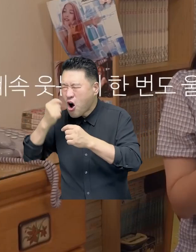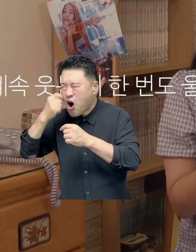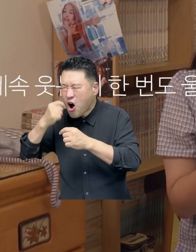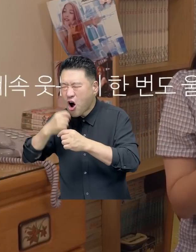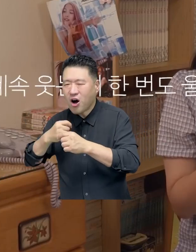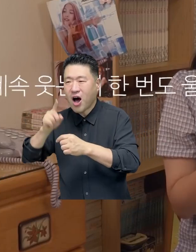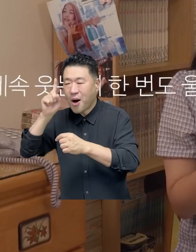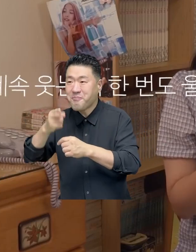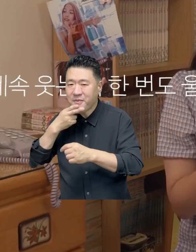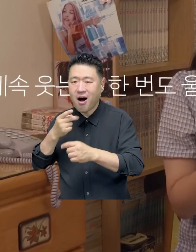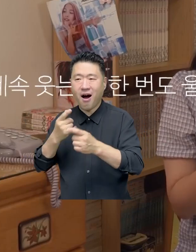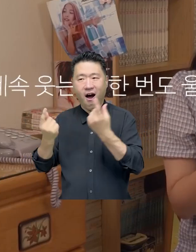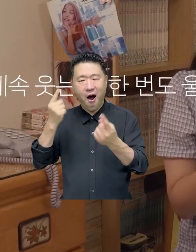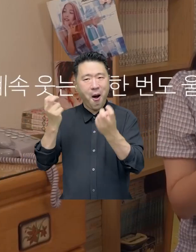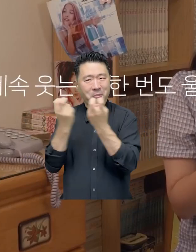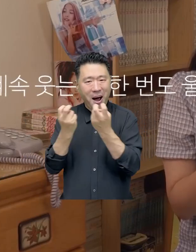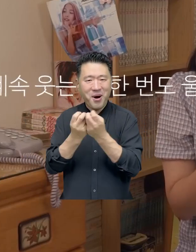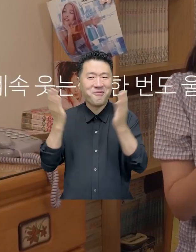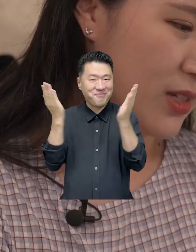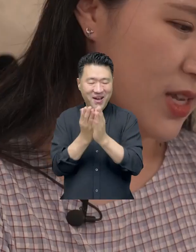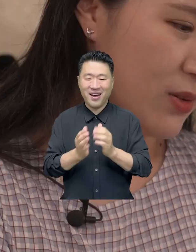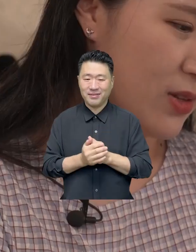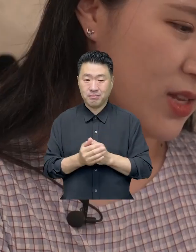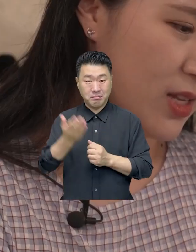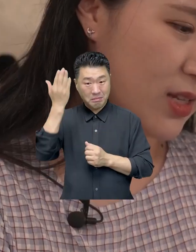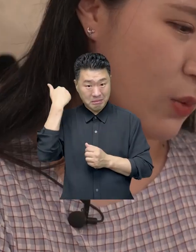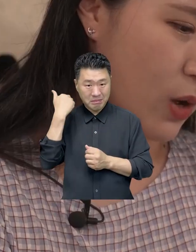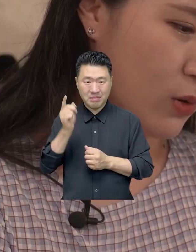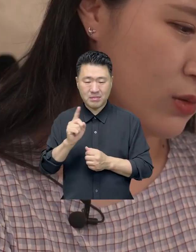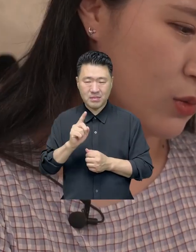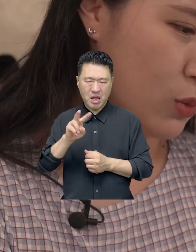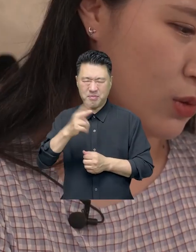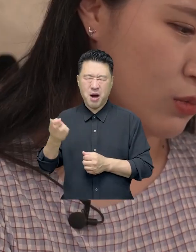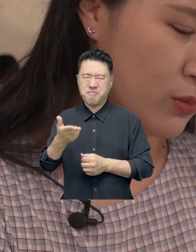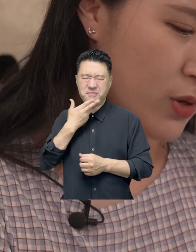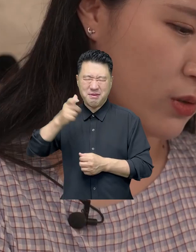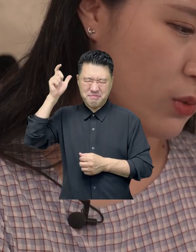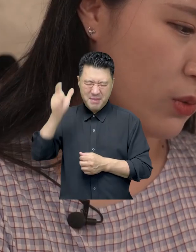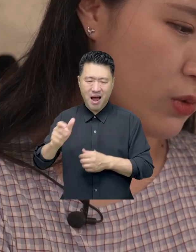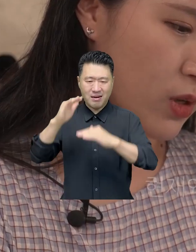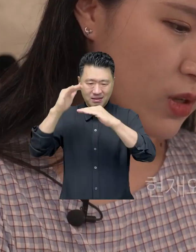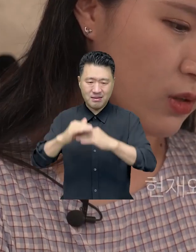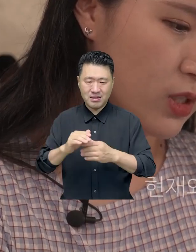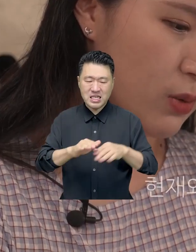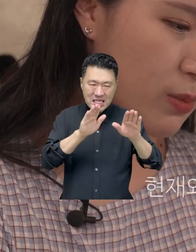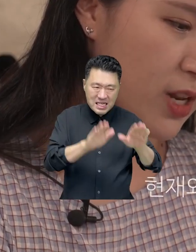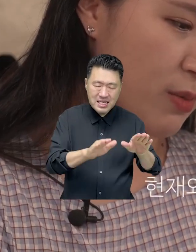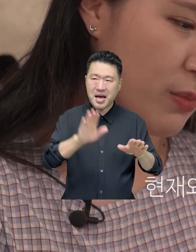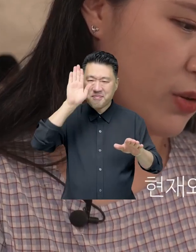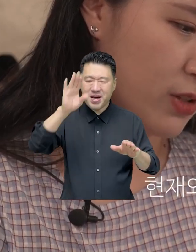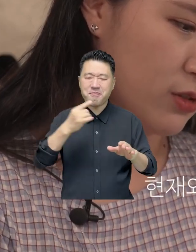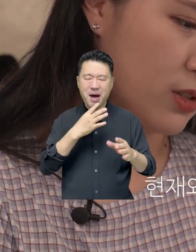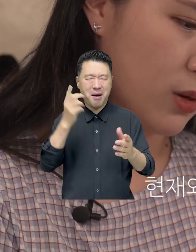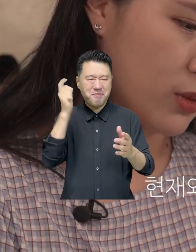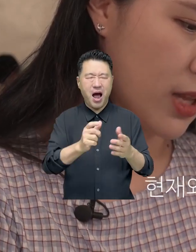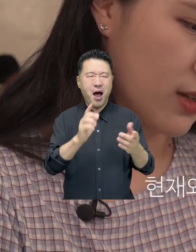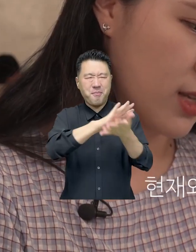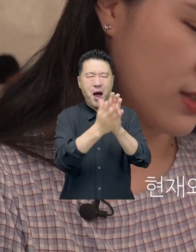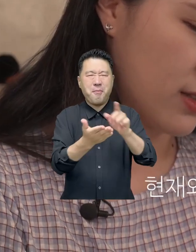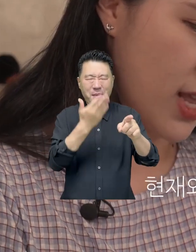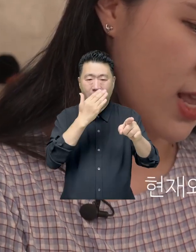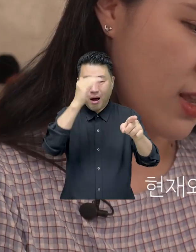울지 않는 비법이 되기도 하는 것 같아. 예전에는 과거는 고정불변이고 현재와 미래만 변할 수